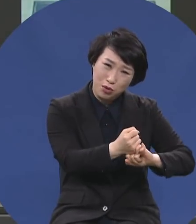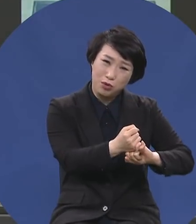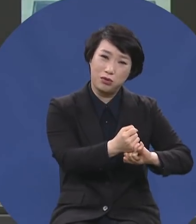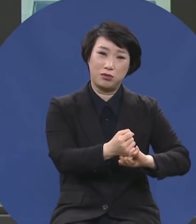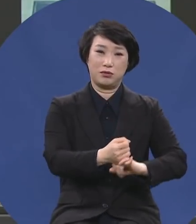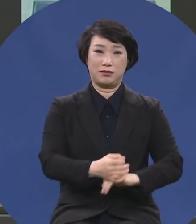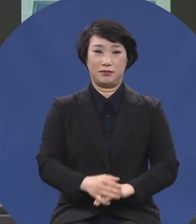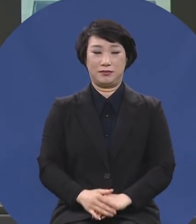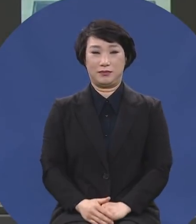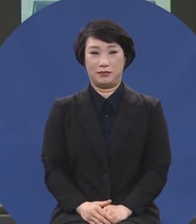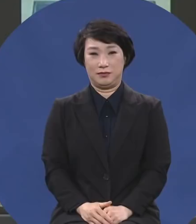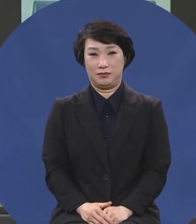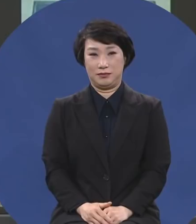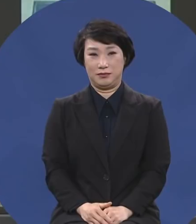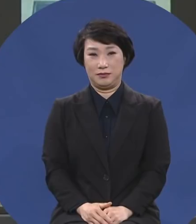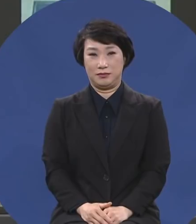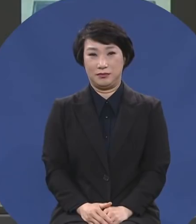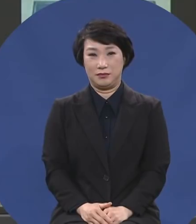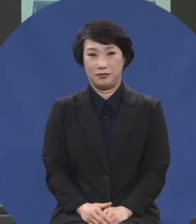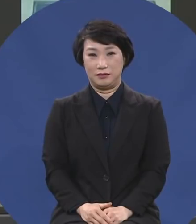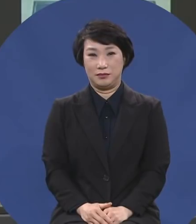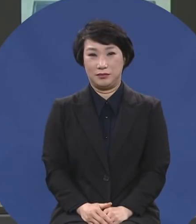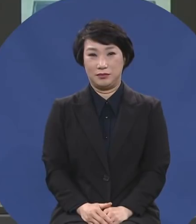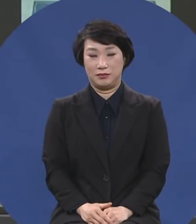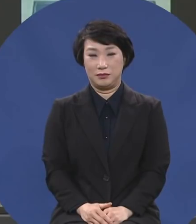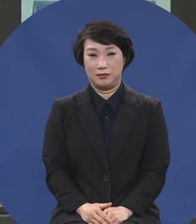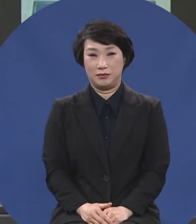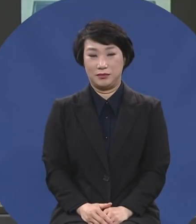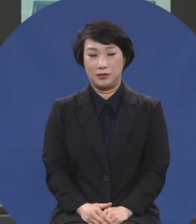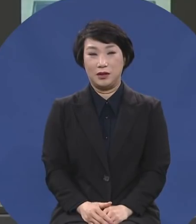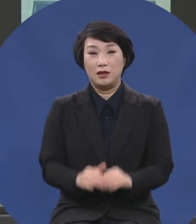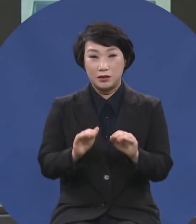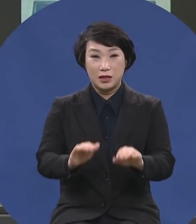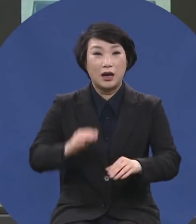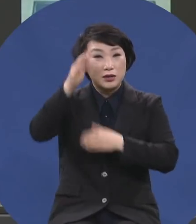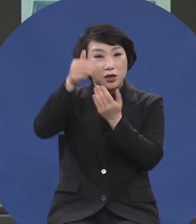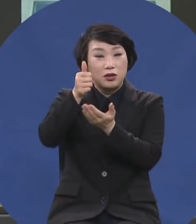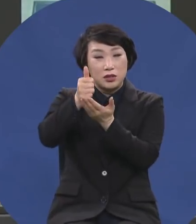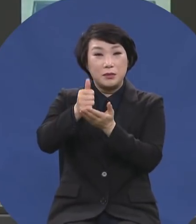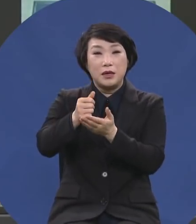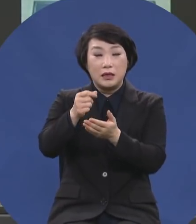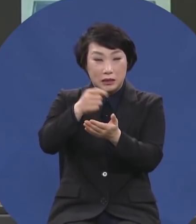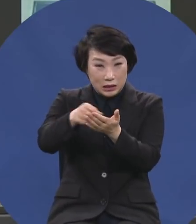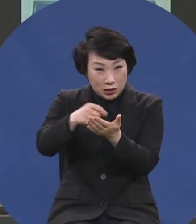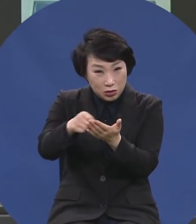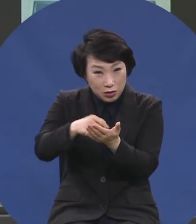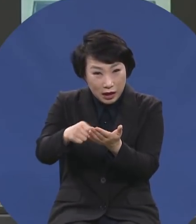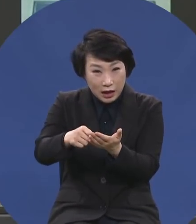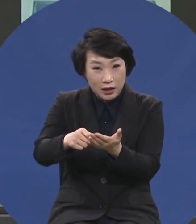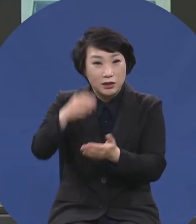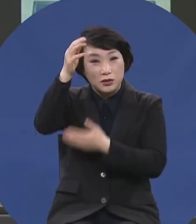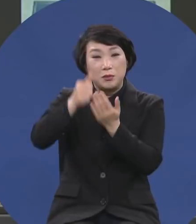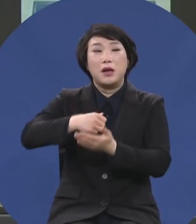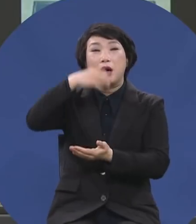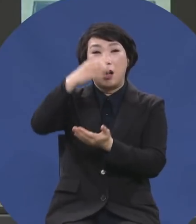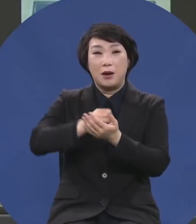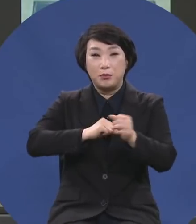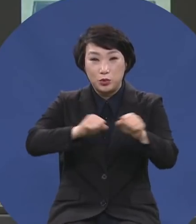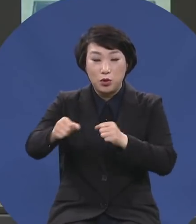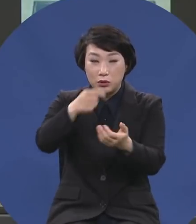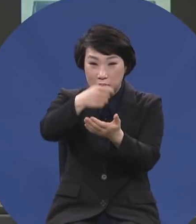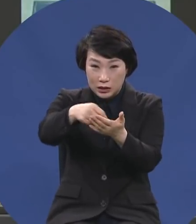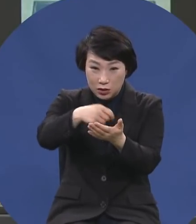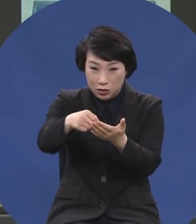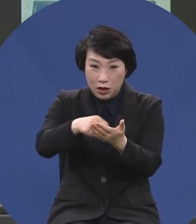반드시 죽을 것이라고, 예, 성령으로 기록한, 성령의 감동으로